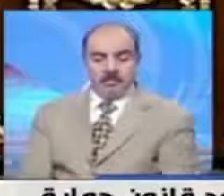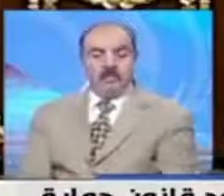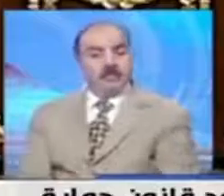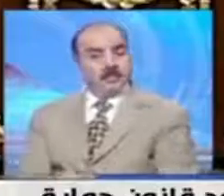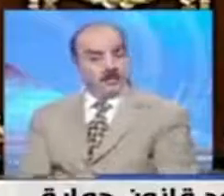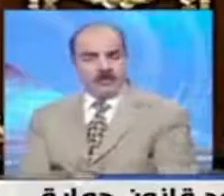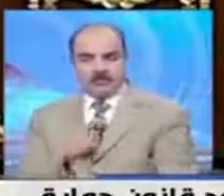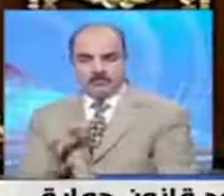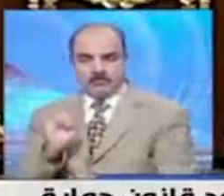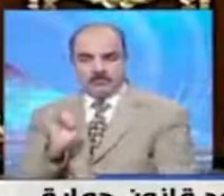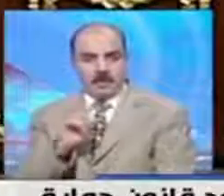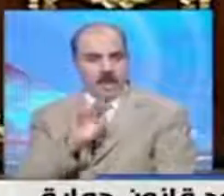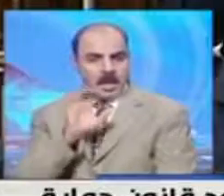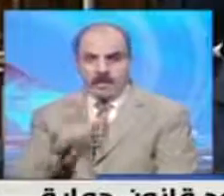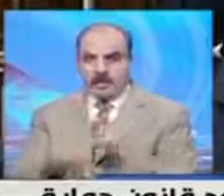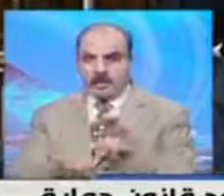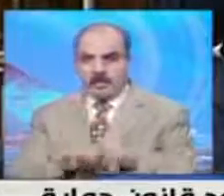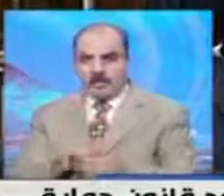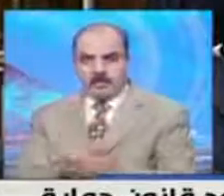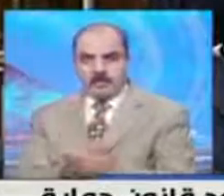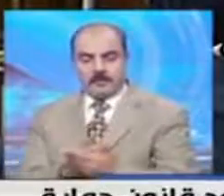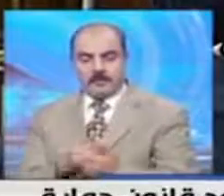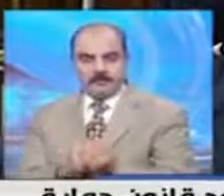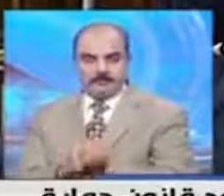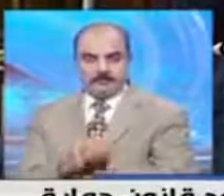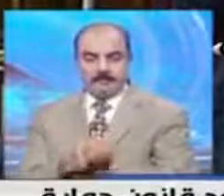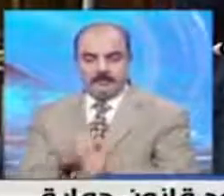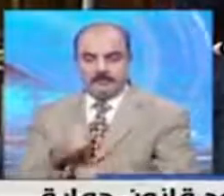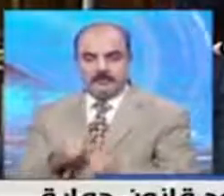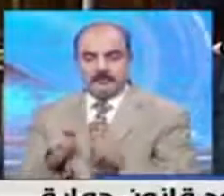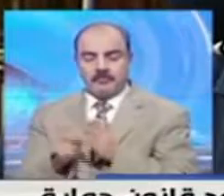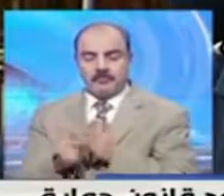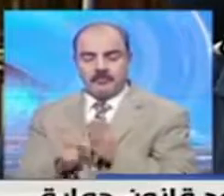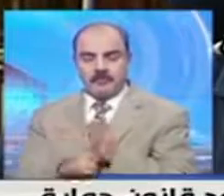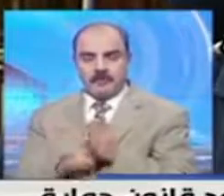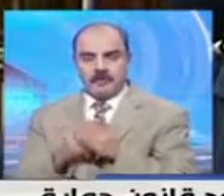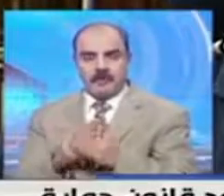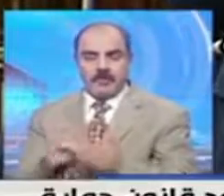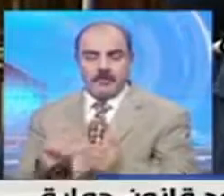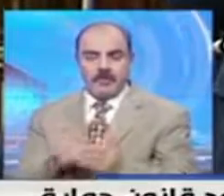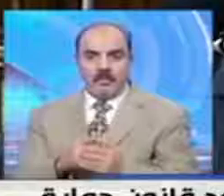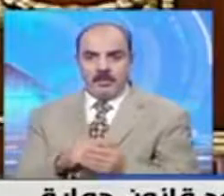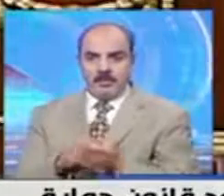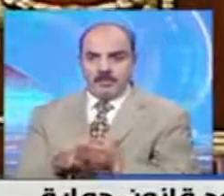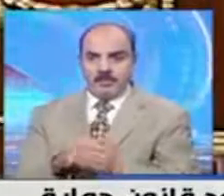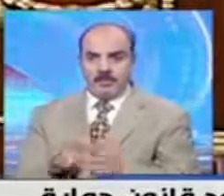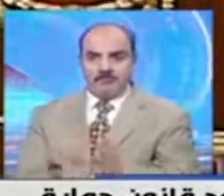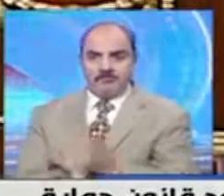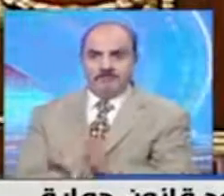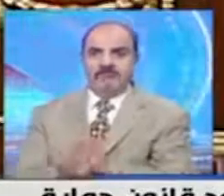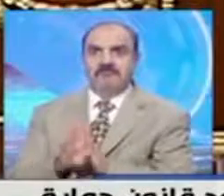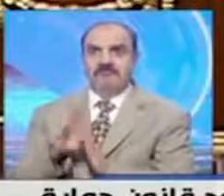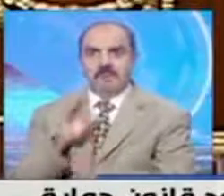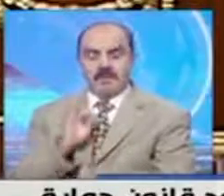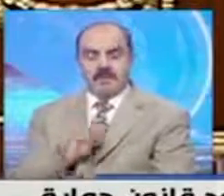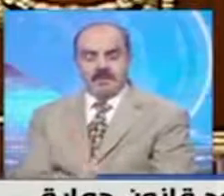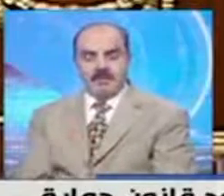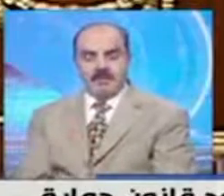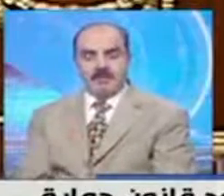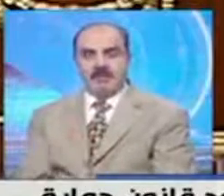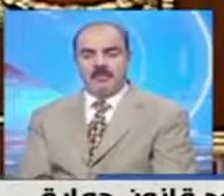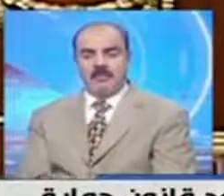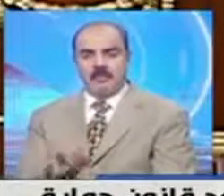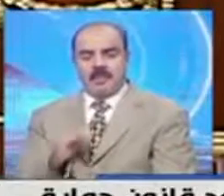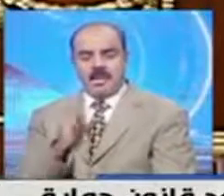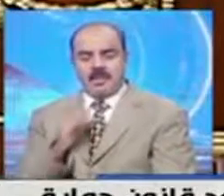بسط الرقابه المسبقه عليها لتعزيز فاعليه القانون كاداه المهمه لدفع مسيره التنميه الاقتصاديه مثلت